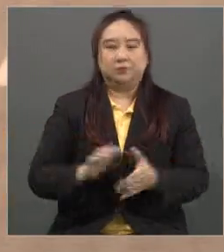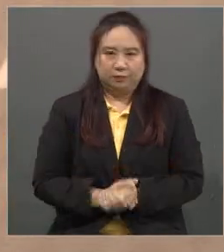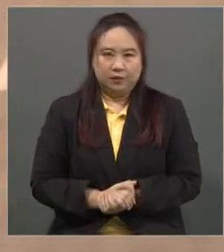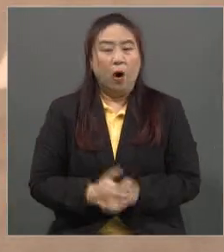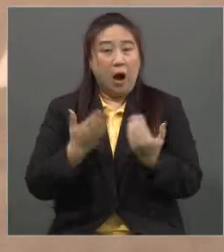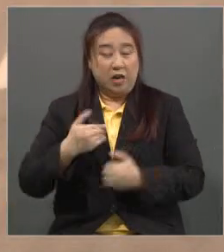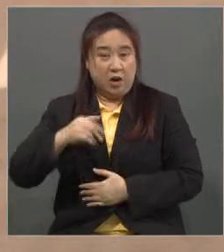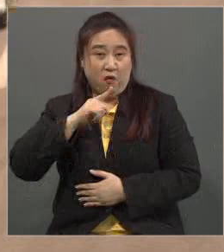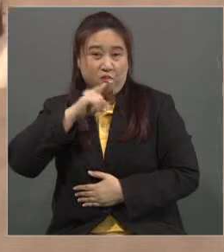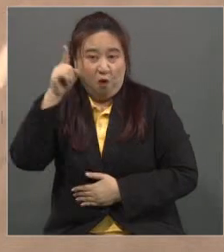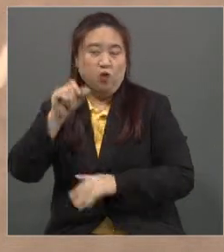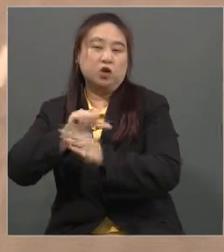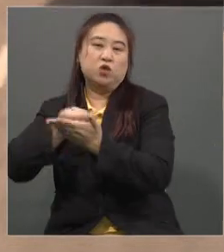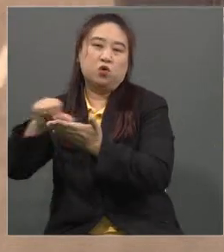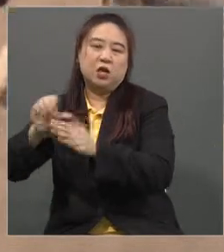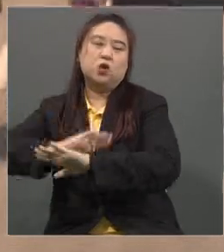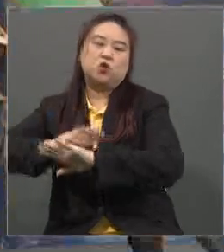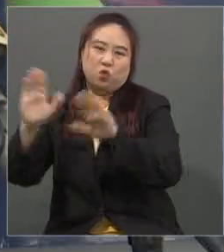ครับ